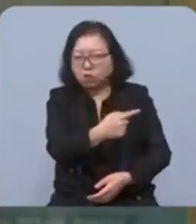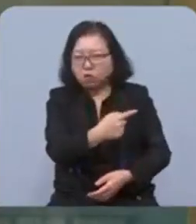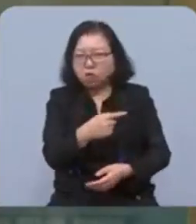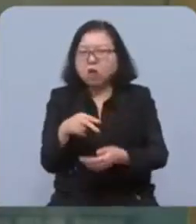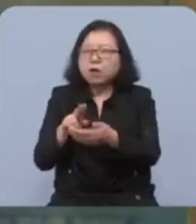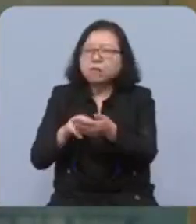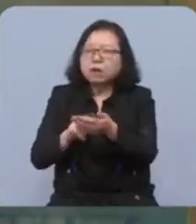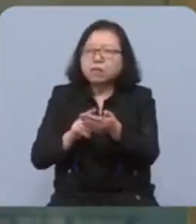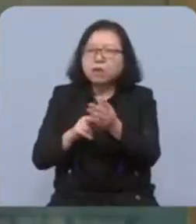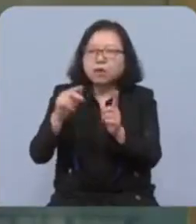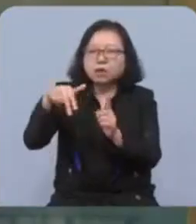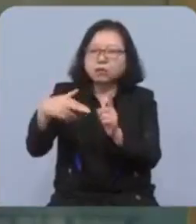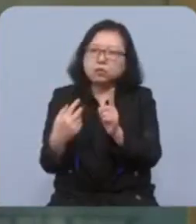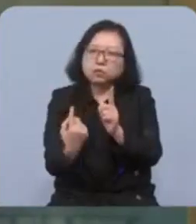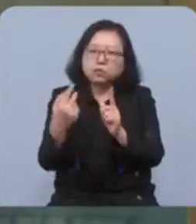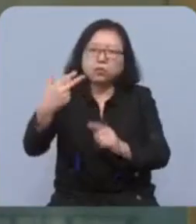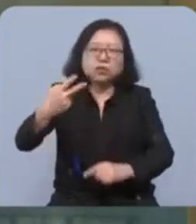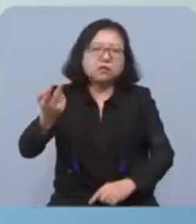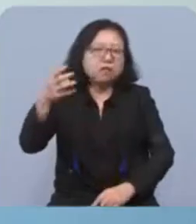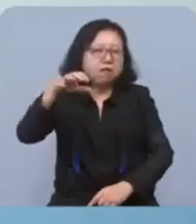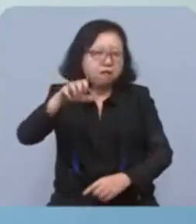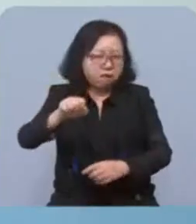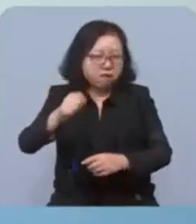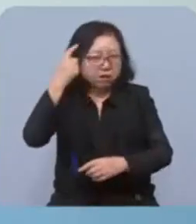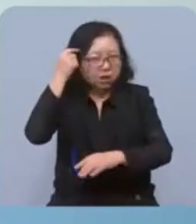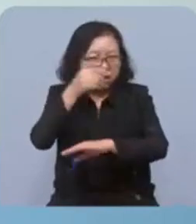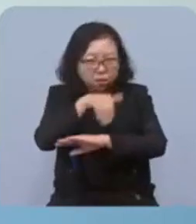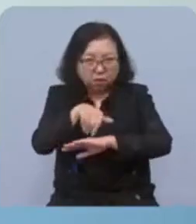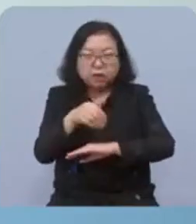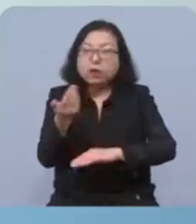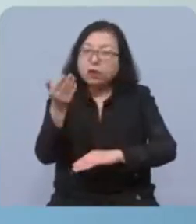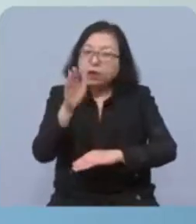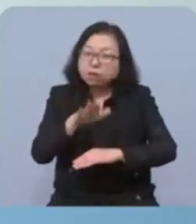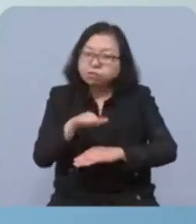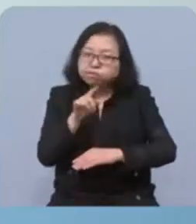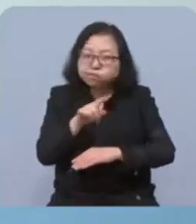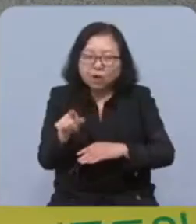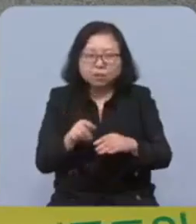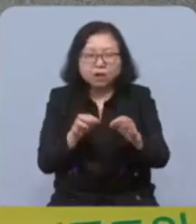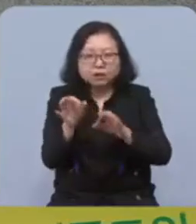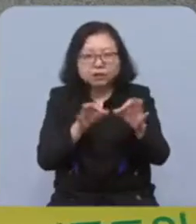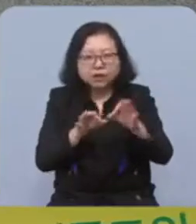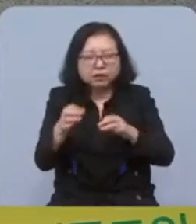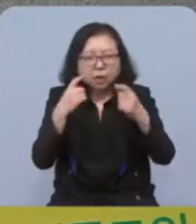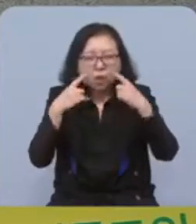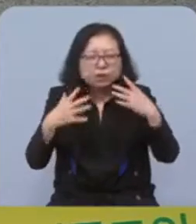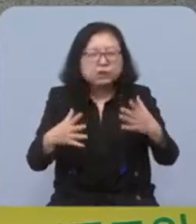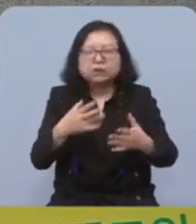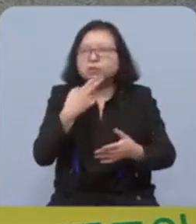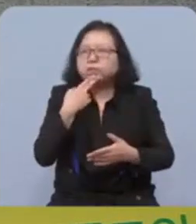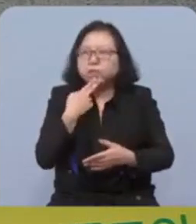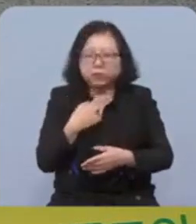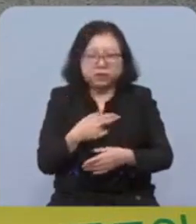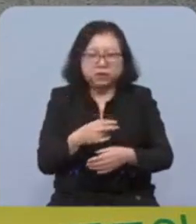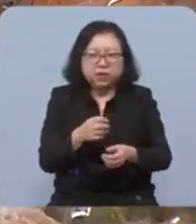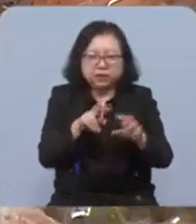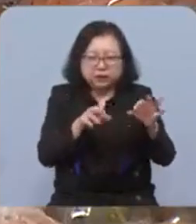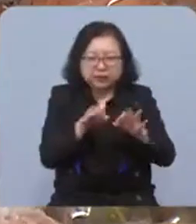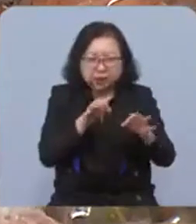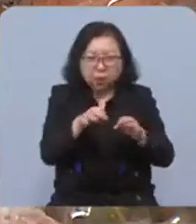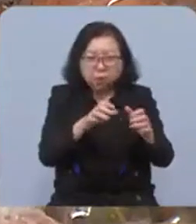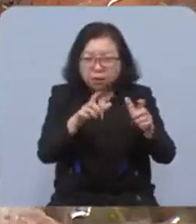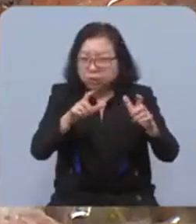2천억원으로 늘린다는 계획을 갖고 있습니다 하지만 면밀한 시장 분석 없이 매장을 늘리는 양적 성장을